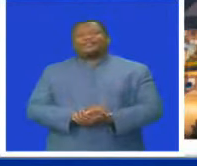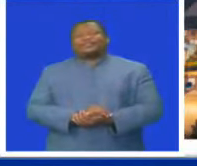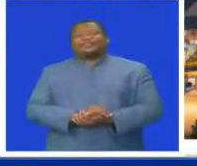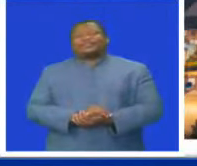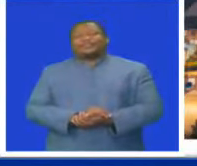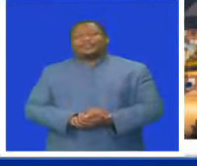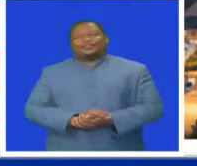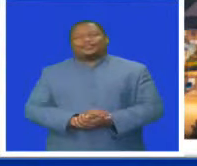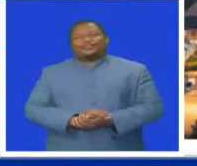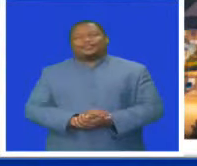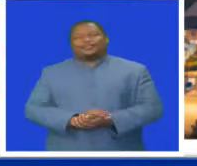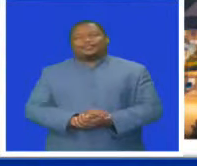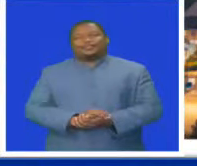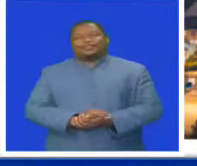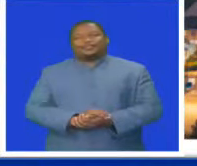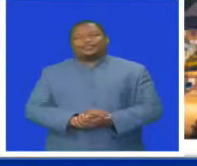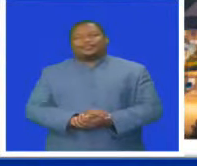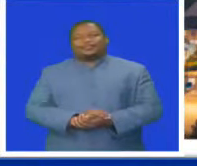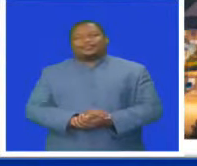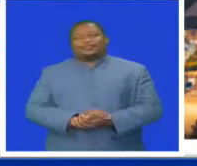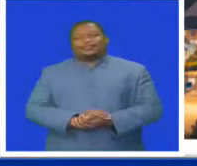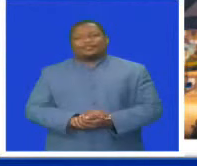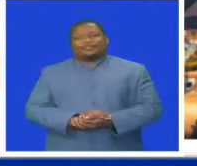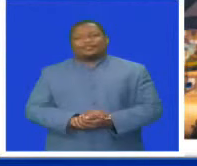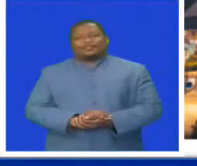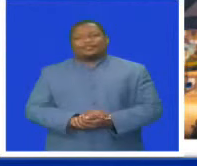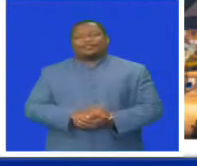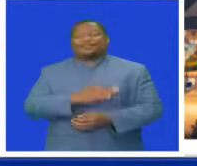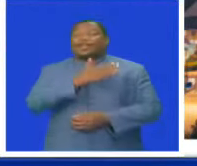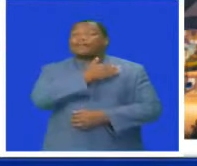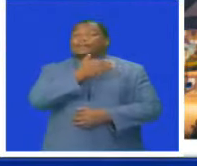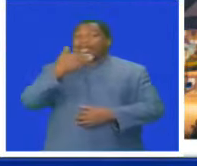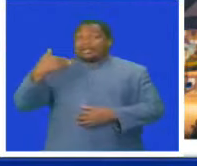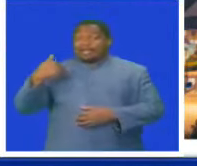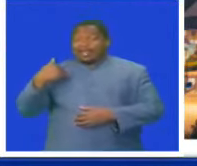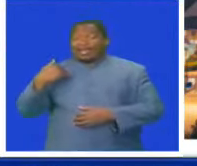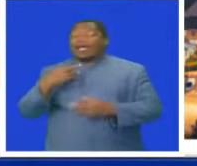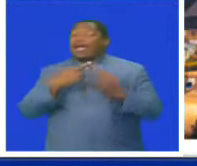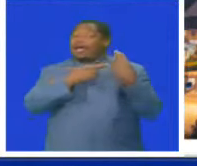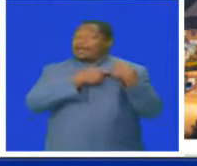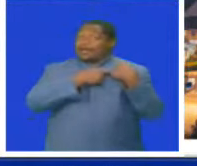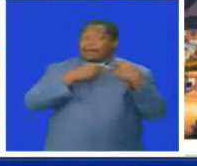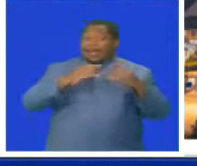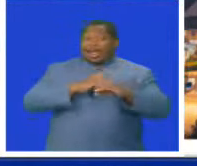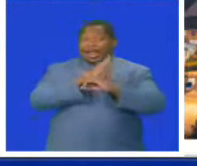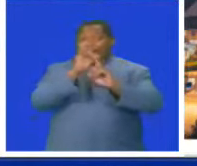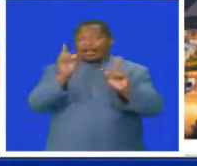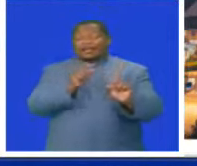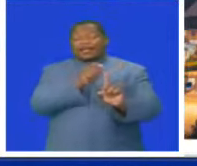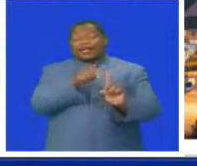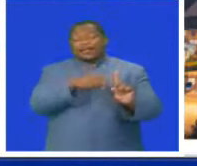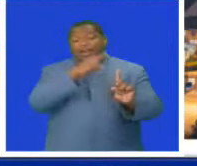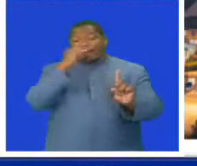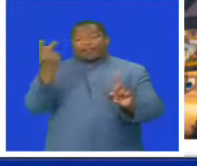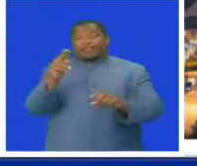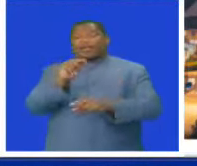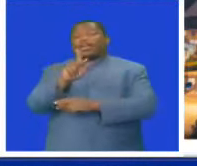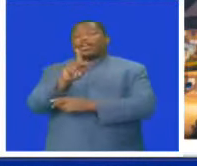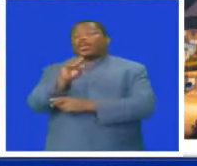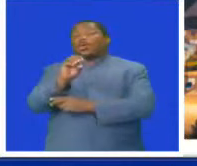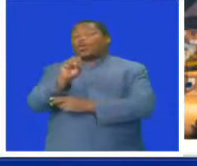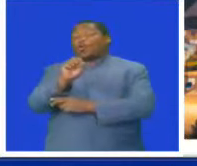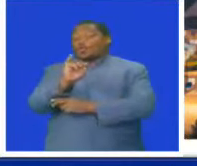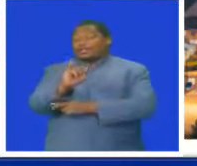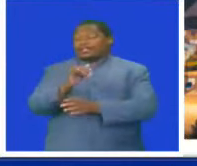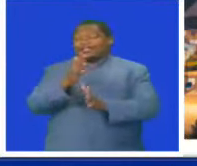kuzivulela siyakwemukela. Induna yelitiko letempilo lizinkosi ithi kuyathokotisa kubona ukuthi linani lebantu